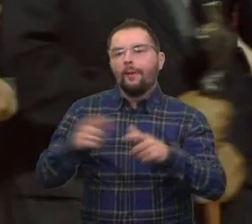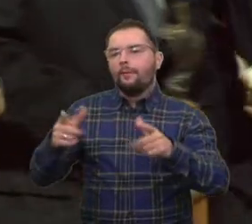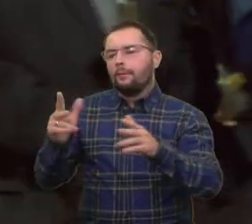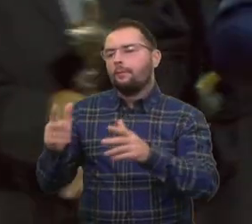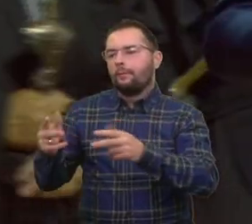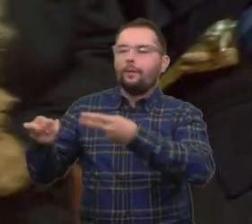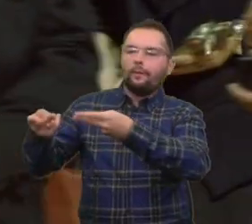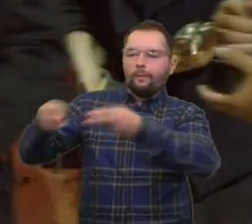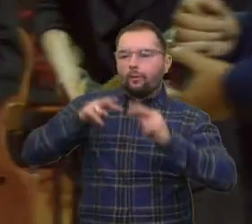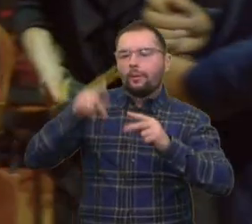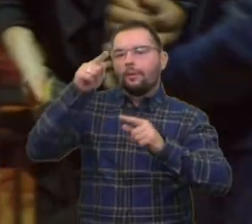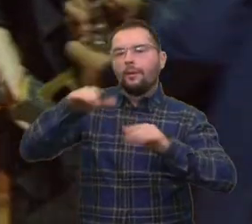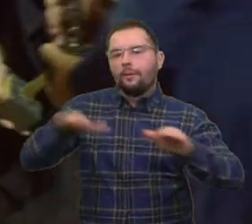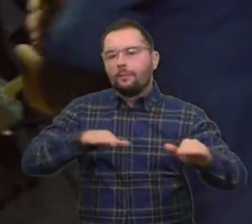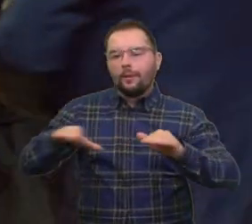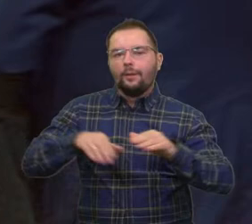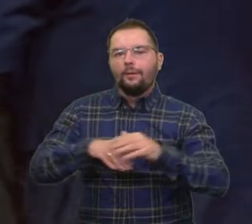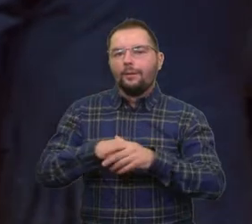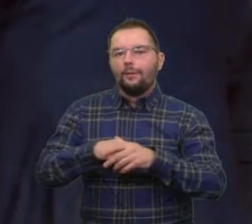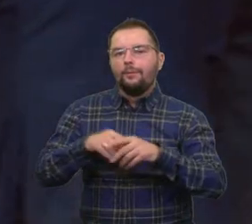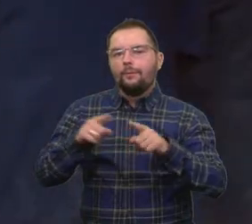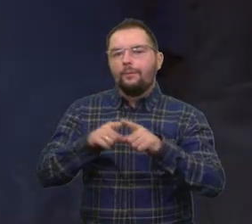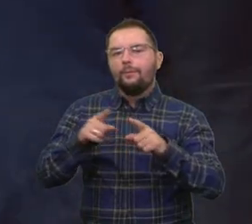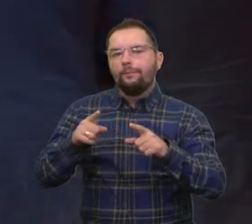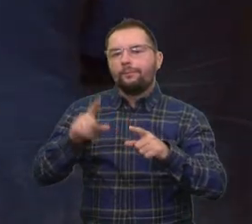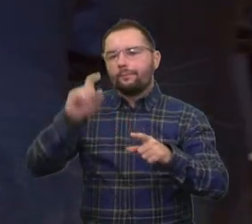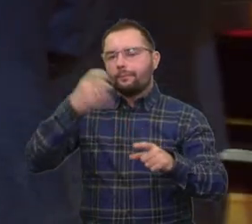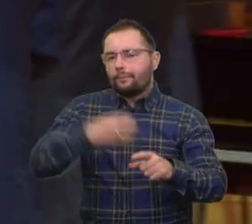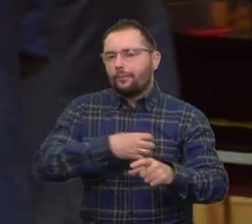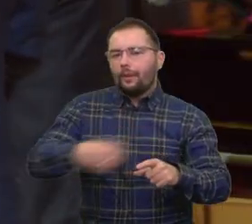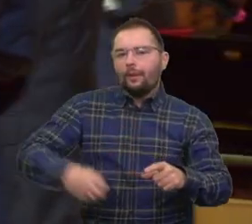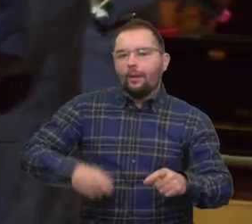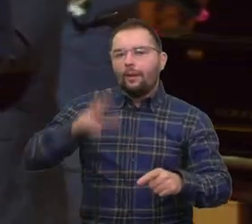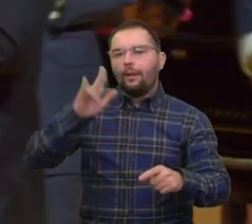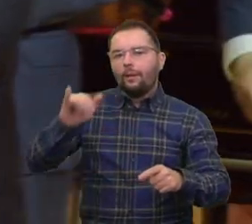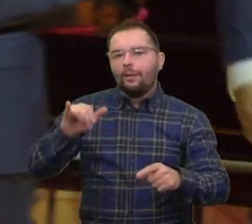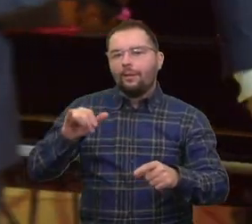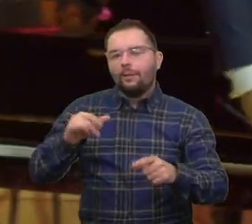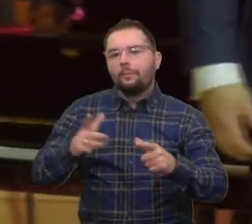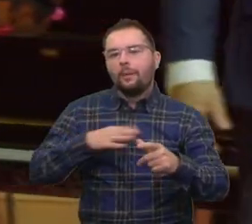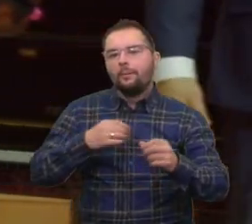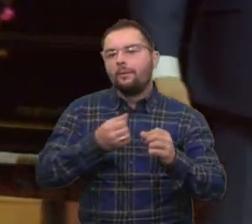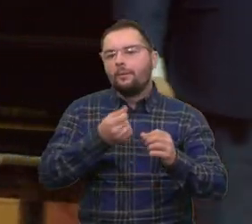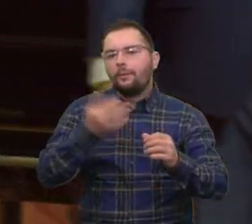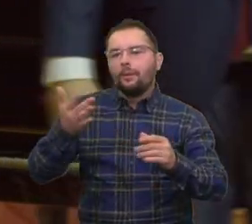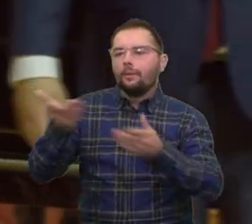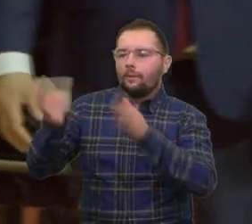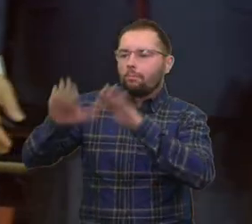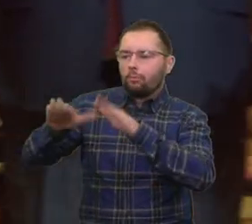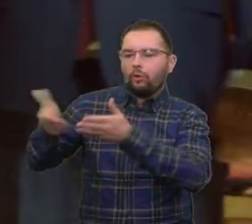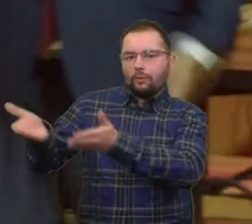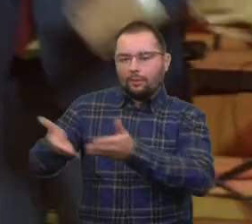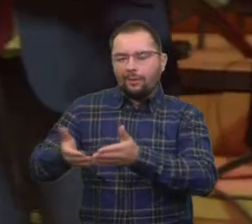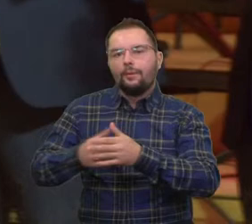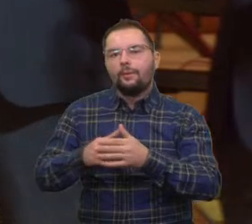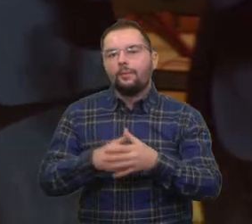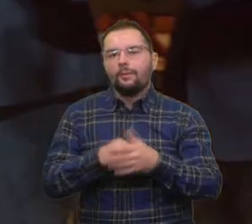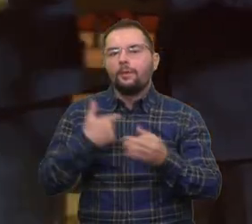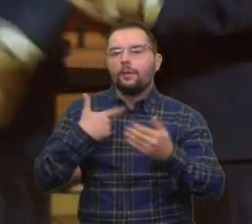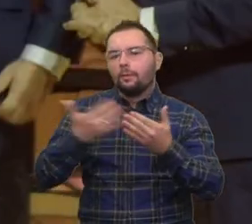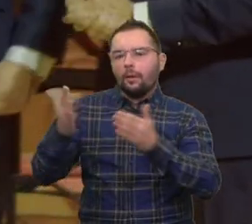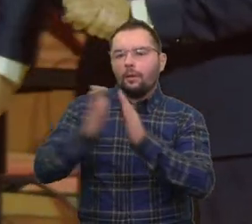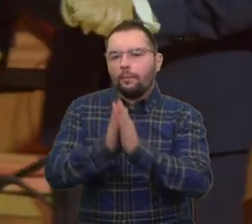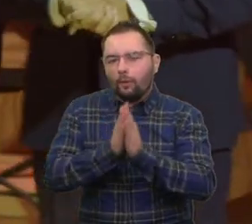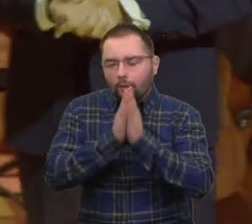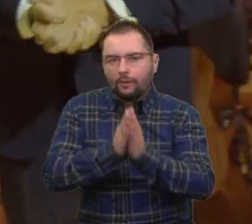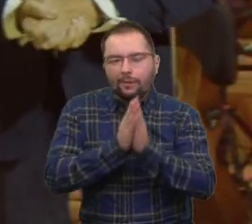miejsce na widowni poza panem marszałkiem Jałustowskim, panem profesorem Błuskiem, bo do panów mamy jeszcze kilka gorących próśb. Tak